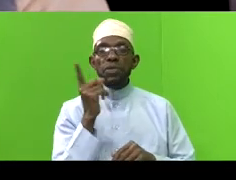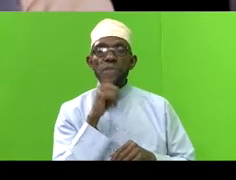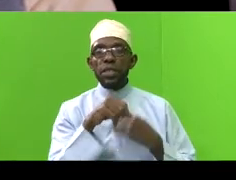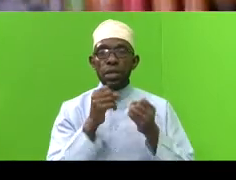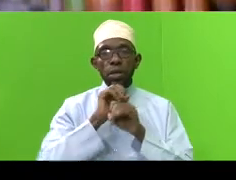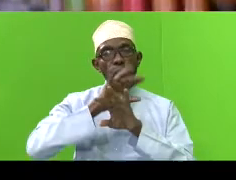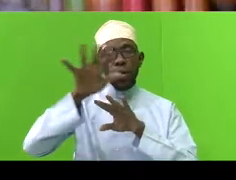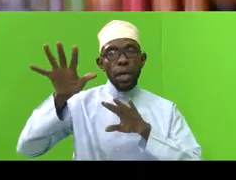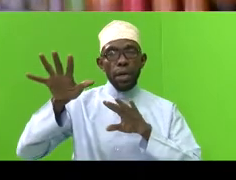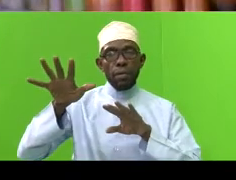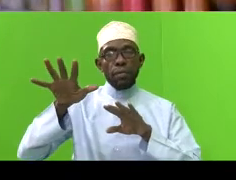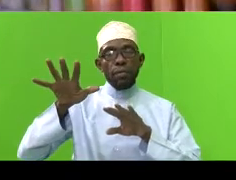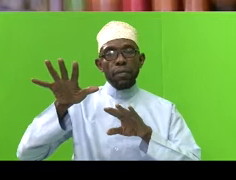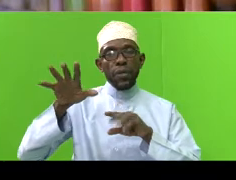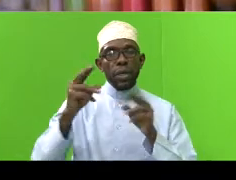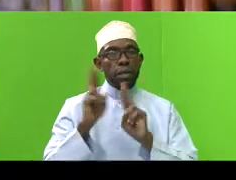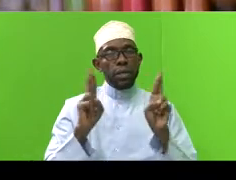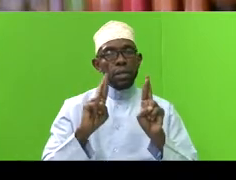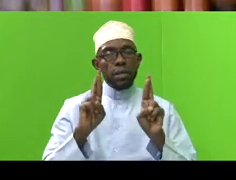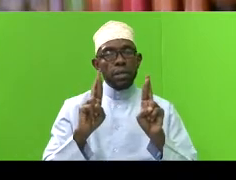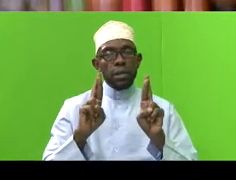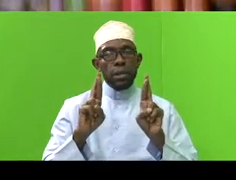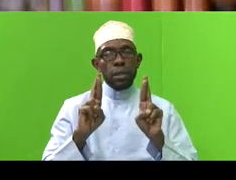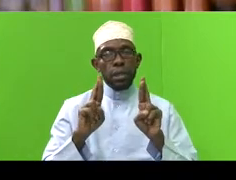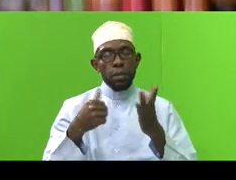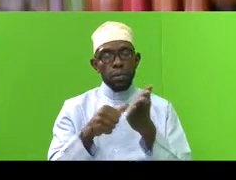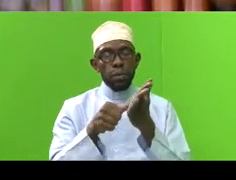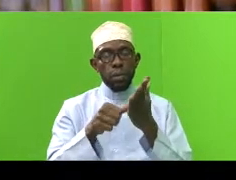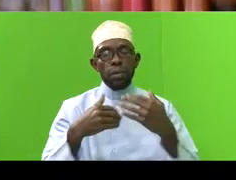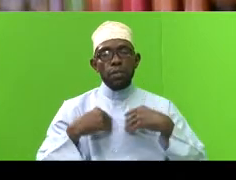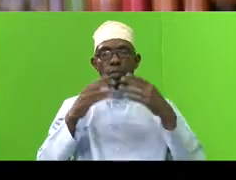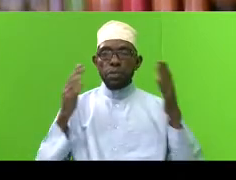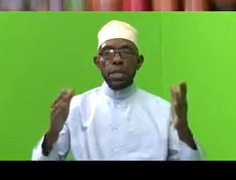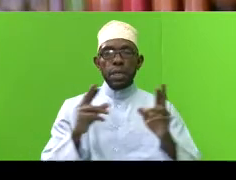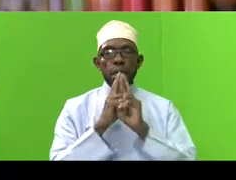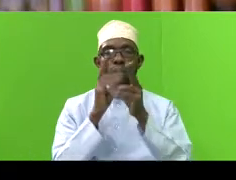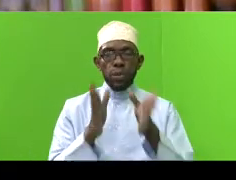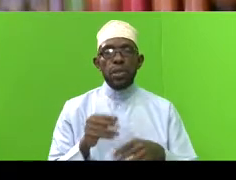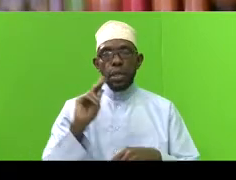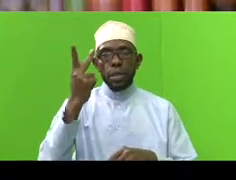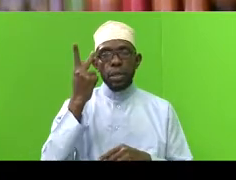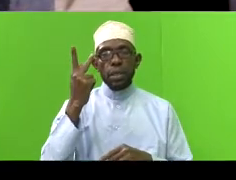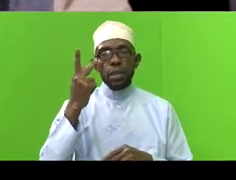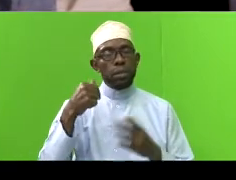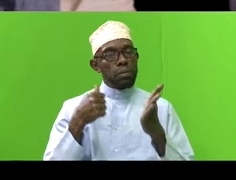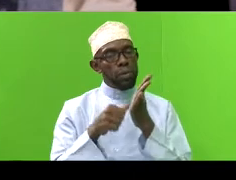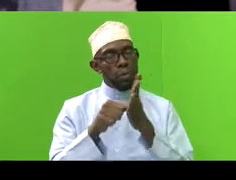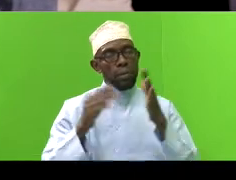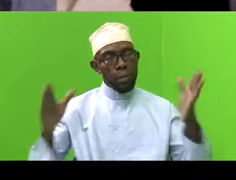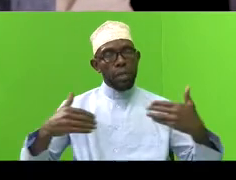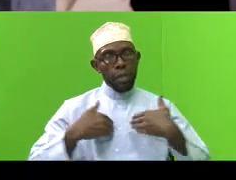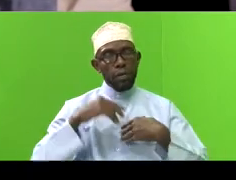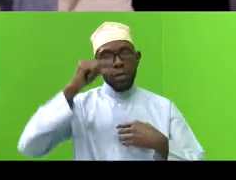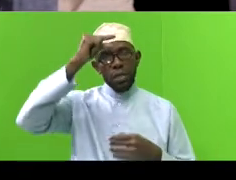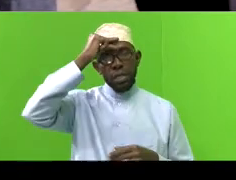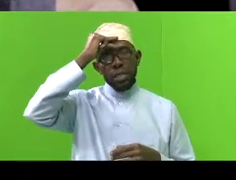ishakwenda on air tayari. So hiyo ni problem moja ambayo sisi wanahabari hasa hapa Kenya tuko nayo. Alafu serikali ni